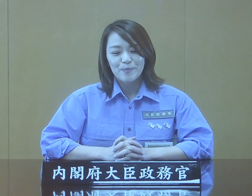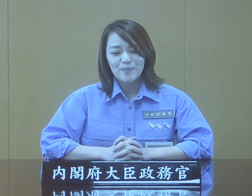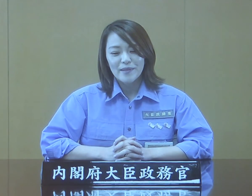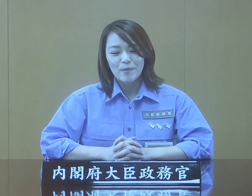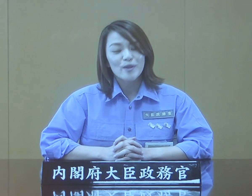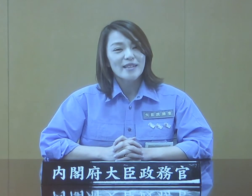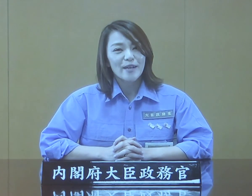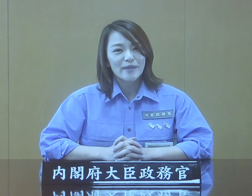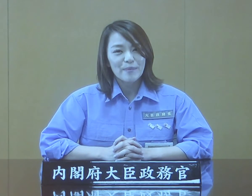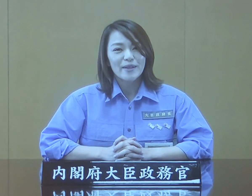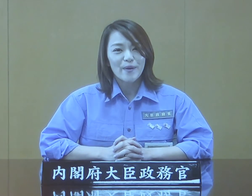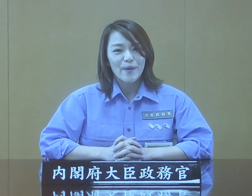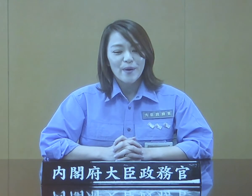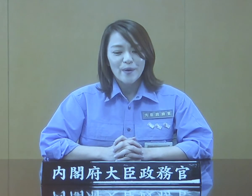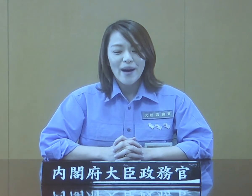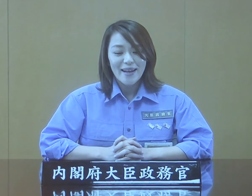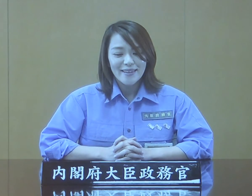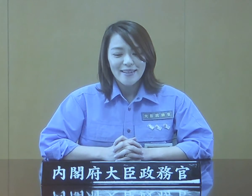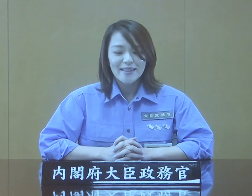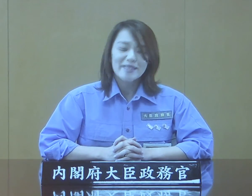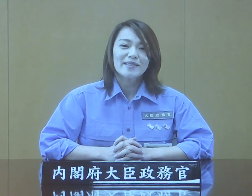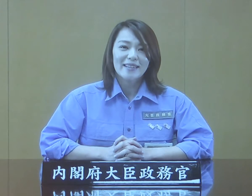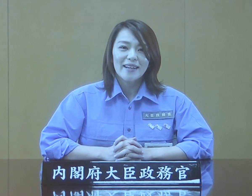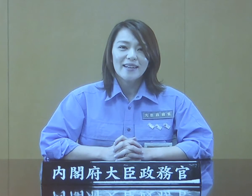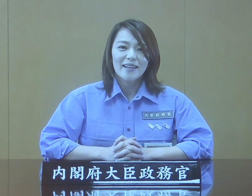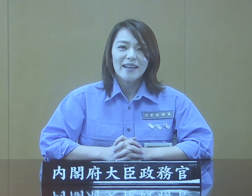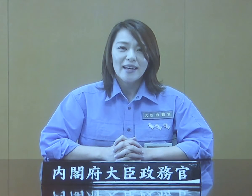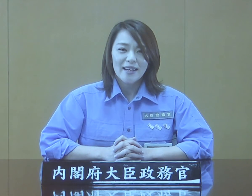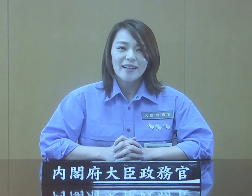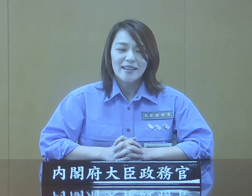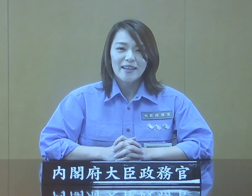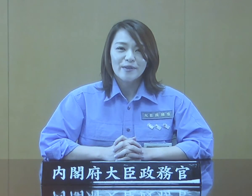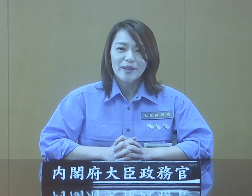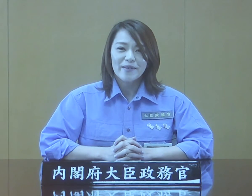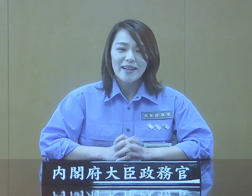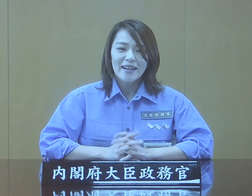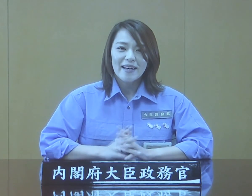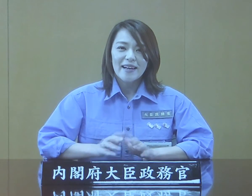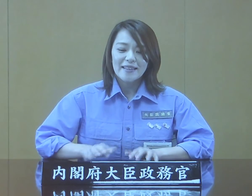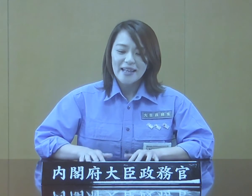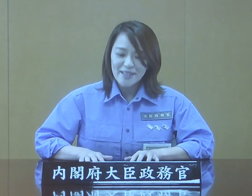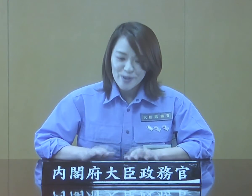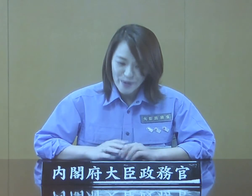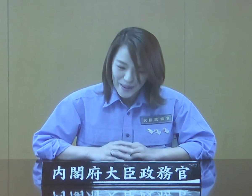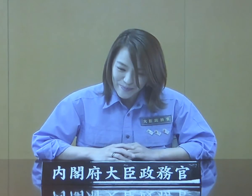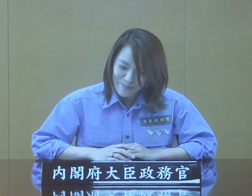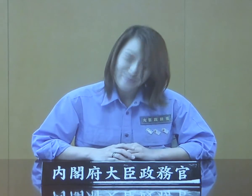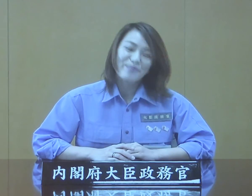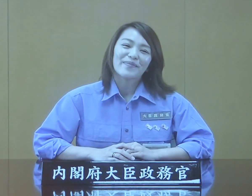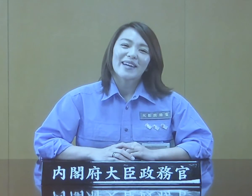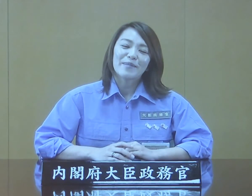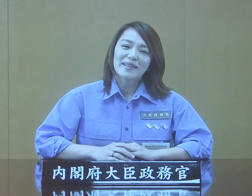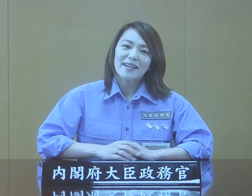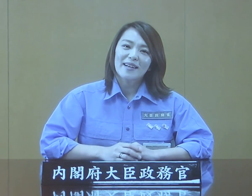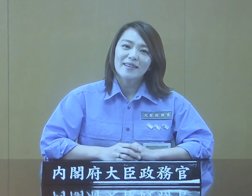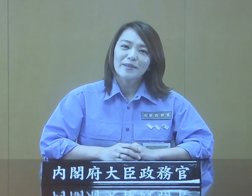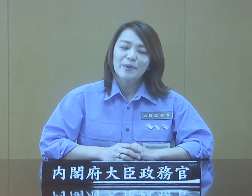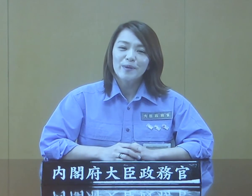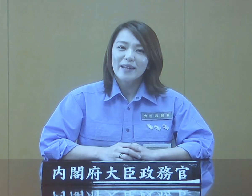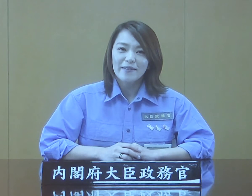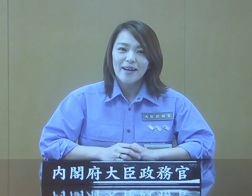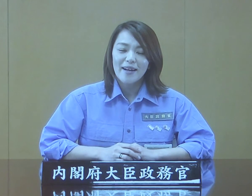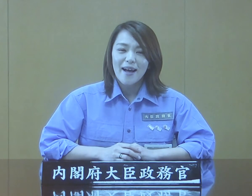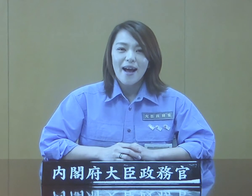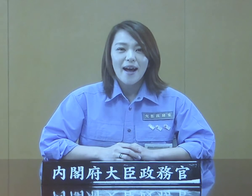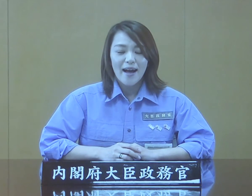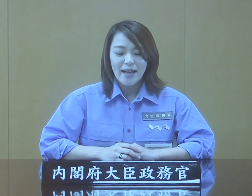って防災のための新たな気づきが得られたのではないでしょうか。また今